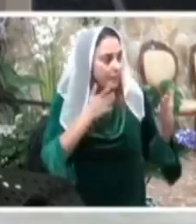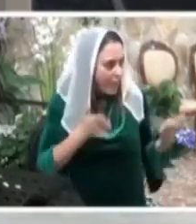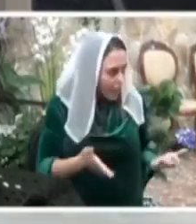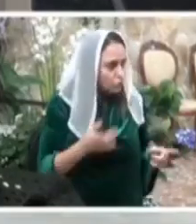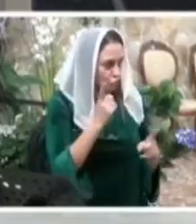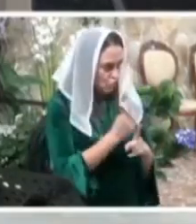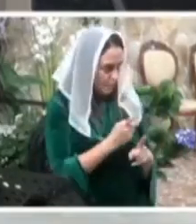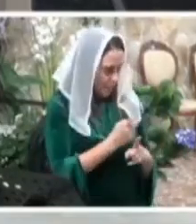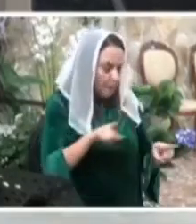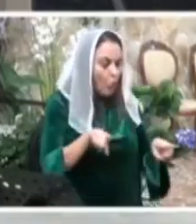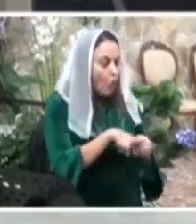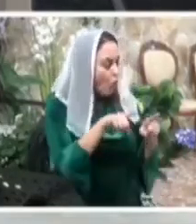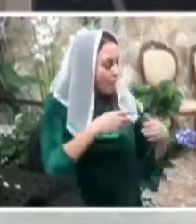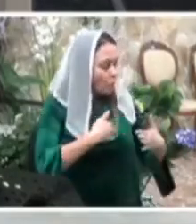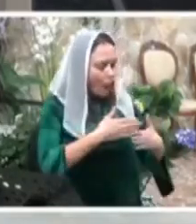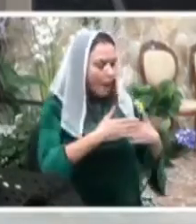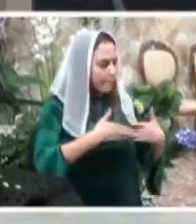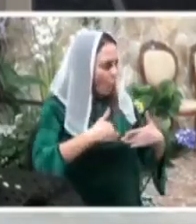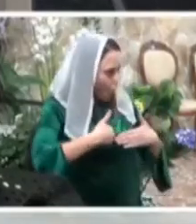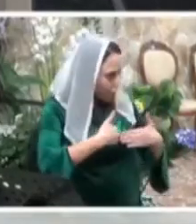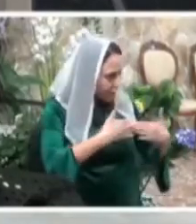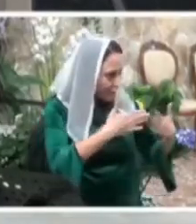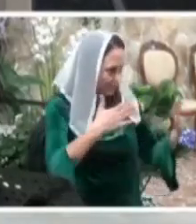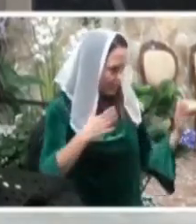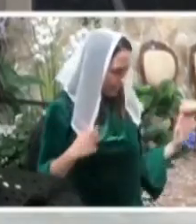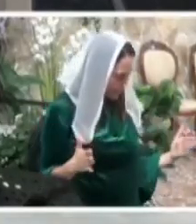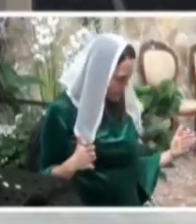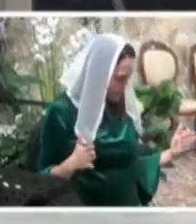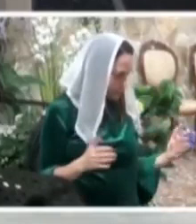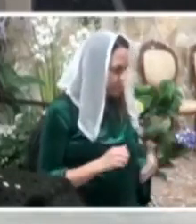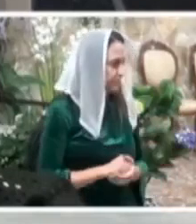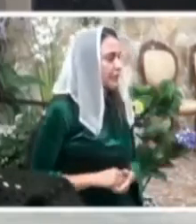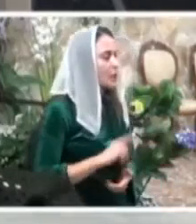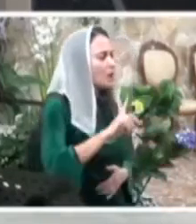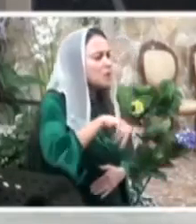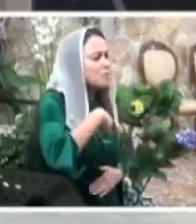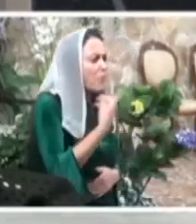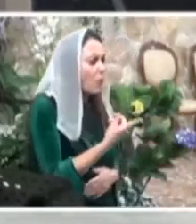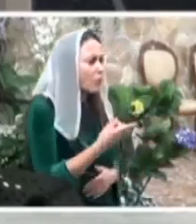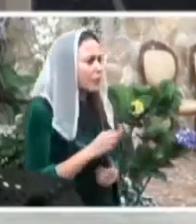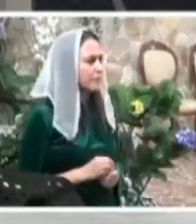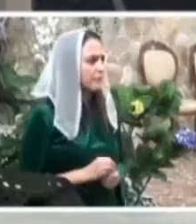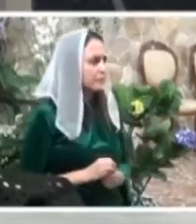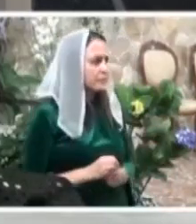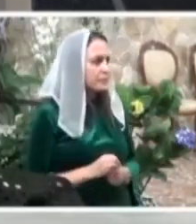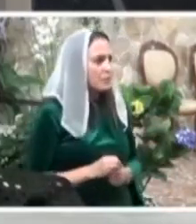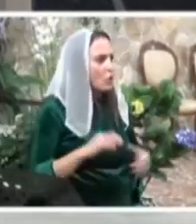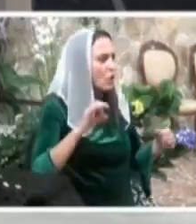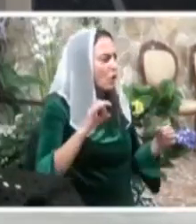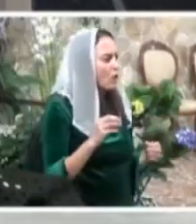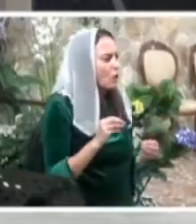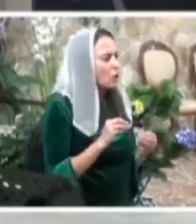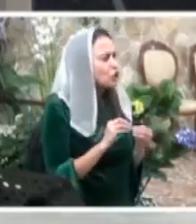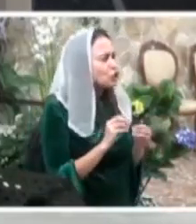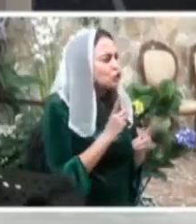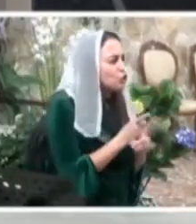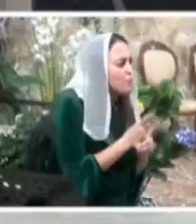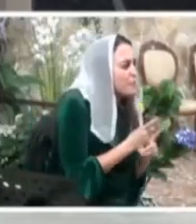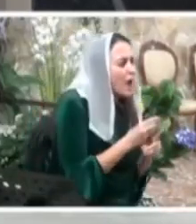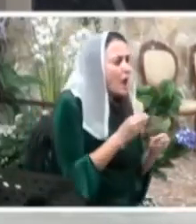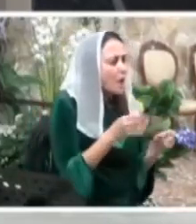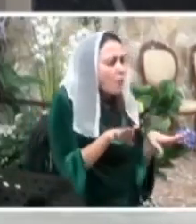Ogni altra cosa. Un'altra domanda: cosa è opportuno chiudere